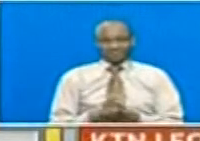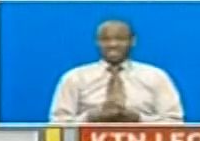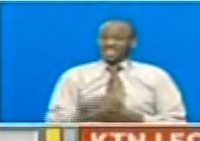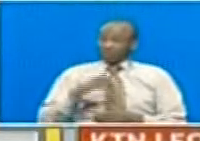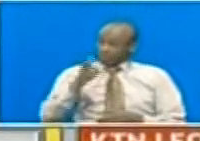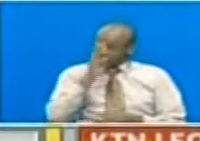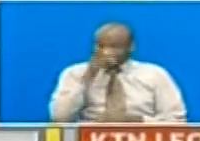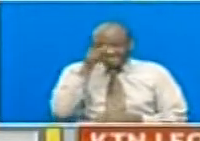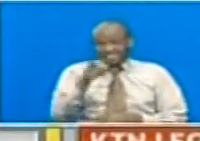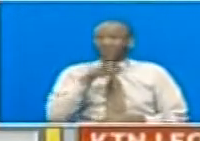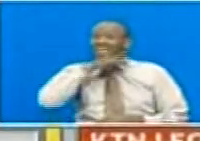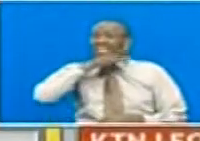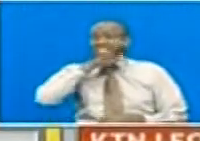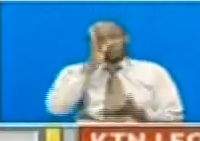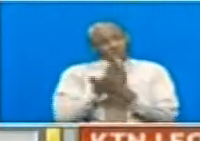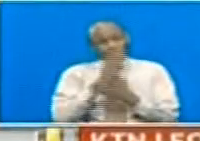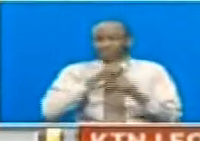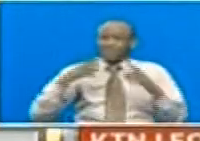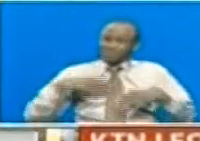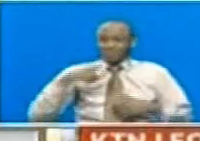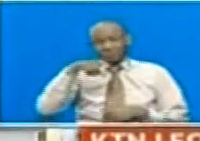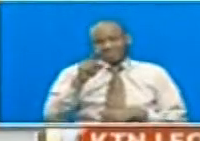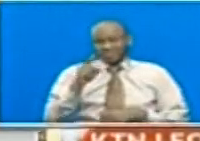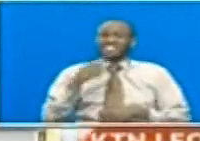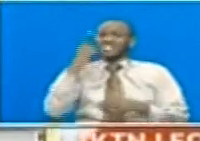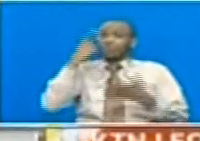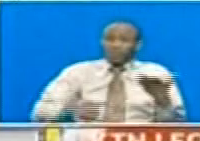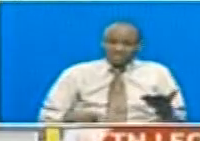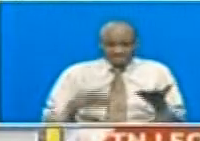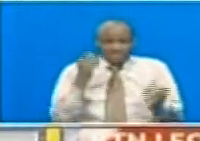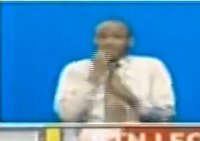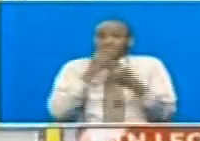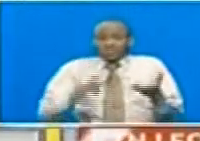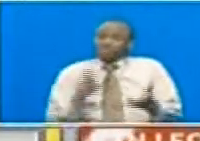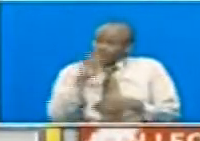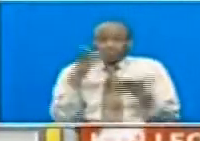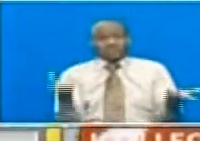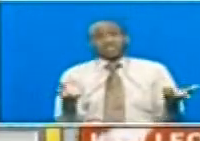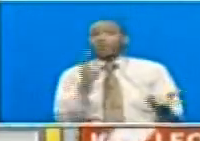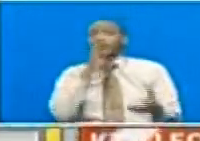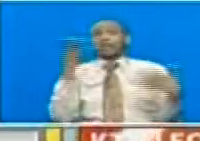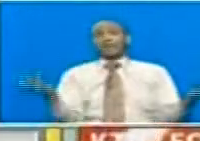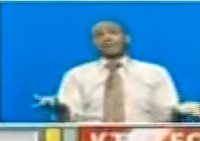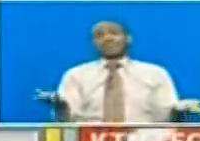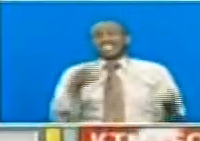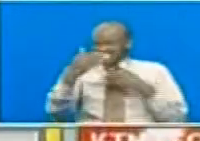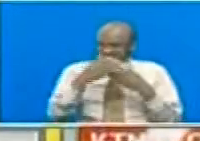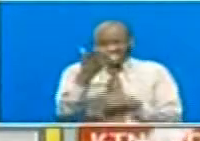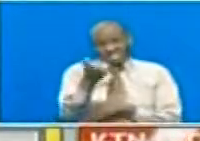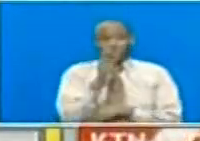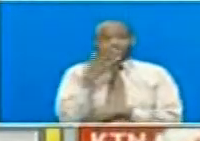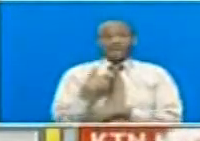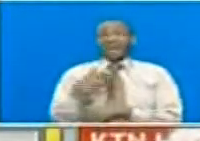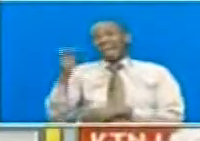Licha ya maji haya kuwa machafu, wakazi wa eneo hili hawana budi ila kuyatumia alivyo, kwani hilo ndilo bwawa lililo na maji